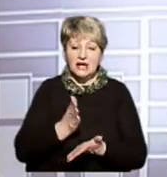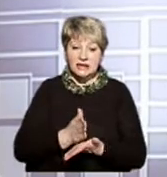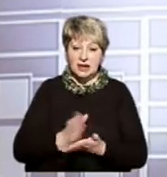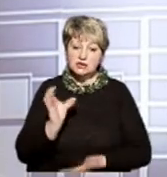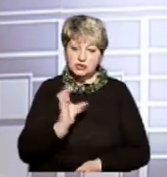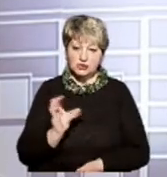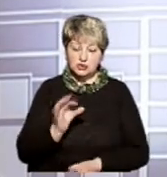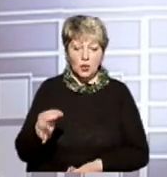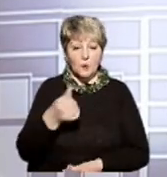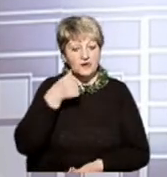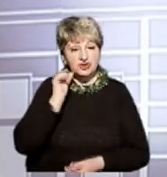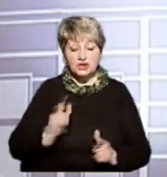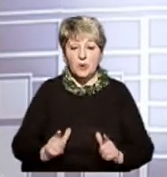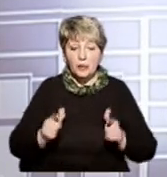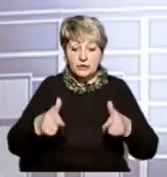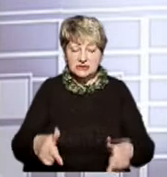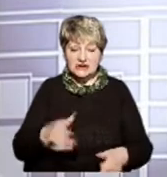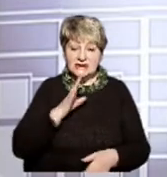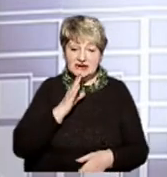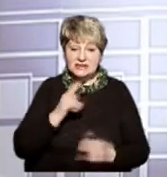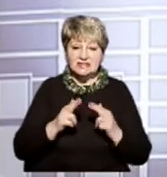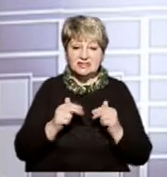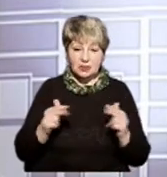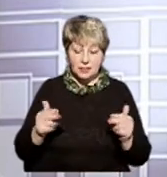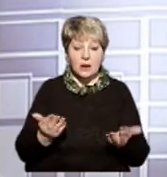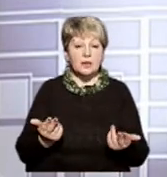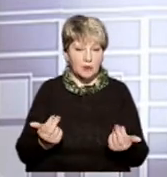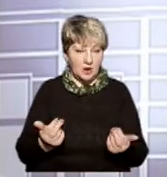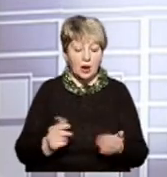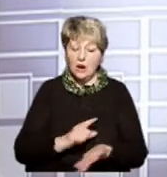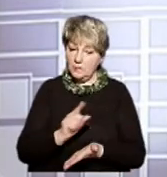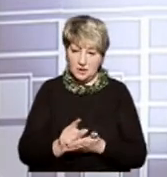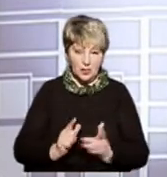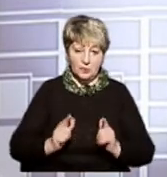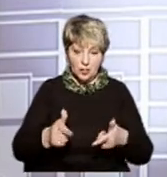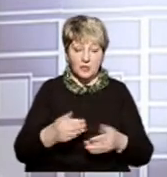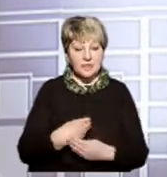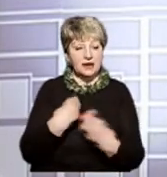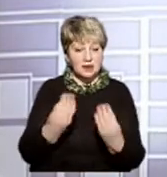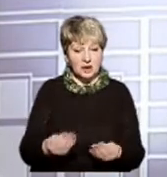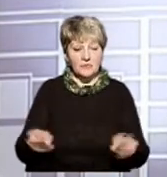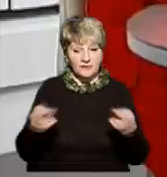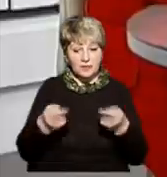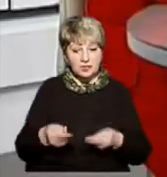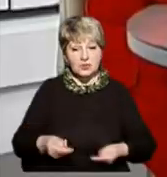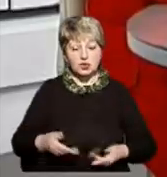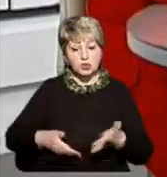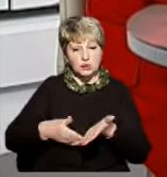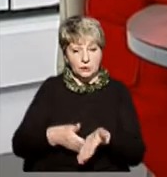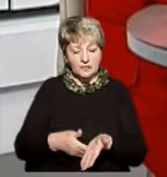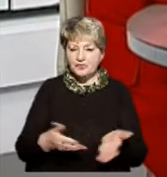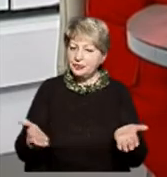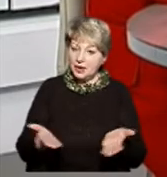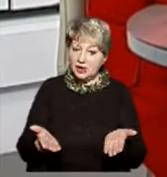жінки з Сумської області. Вчора поступила жінка з Дніпра. Жінки поступають до нас, ми їм надаємо відповідну допомогу. Які